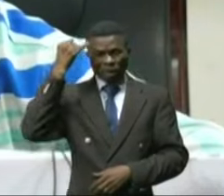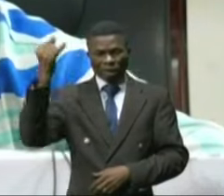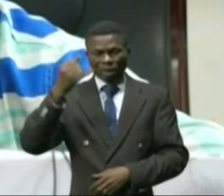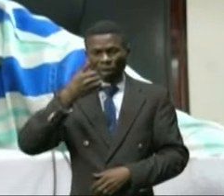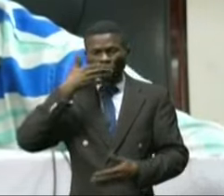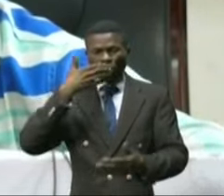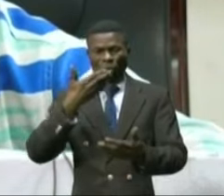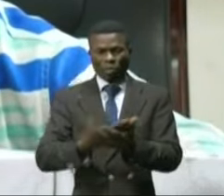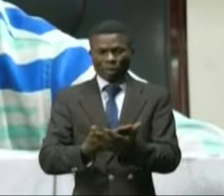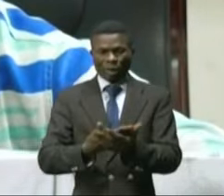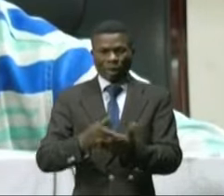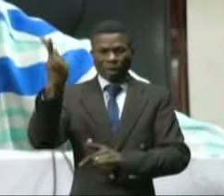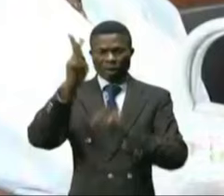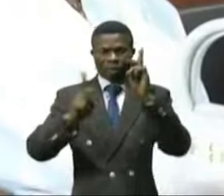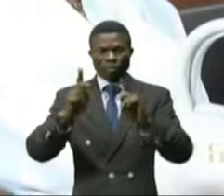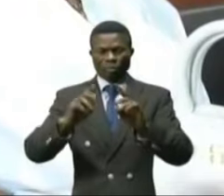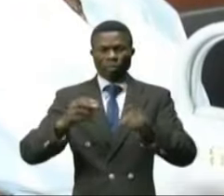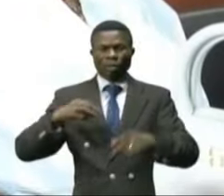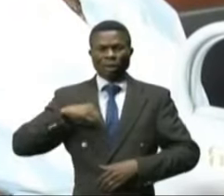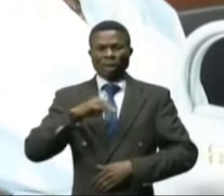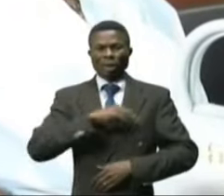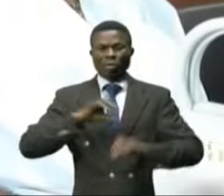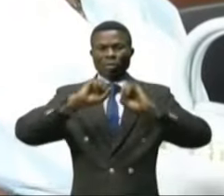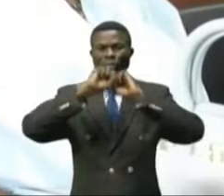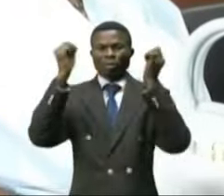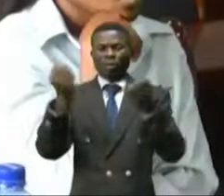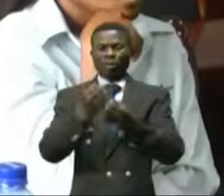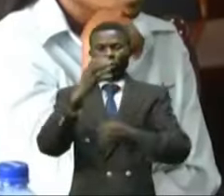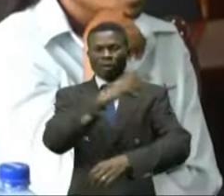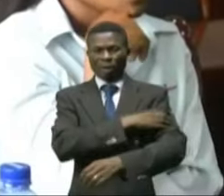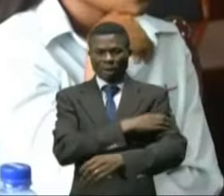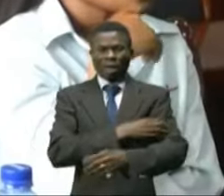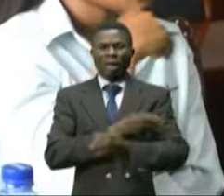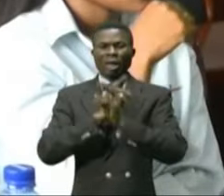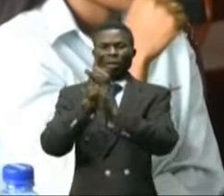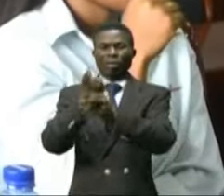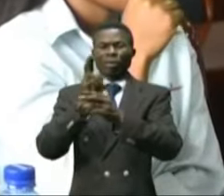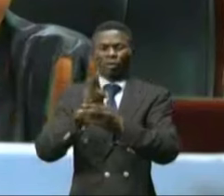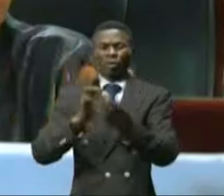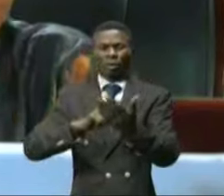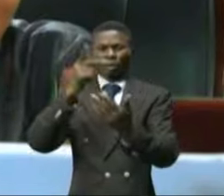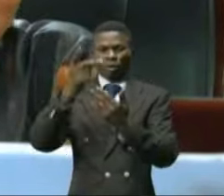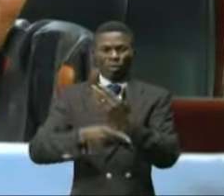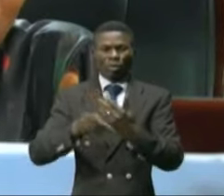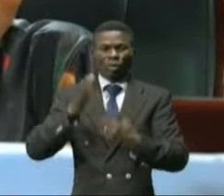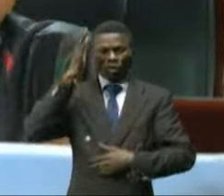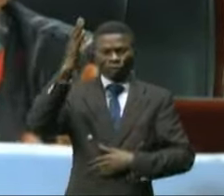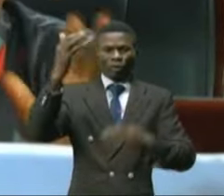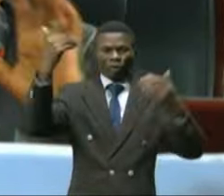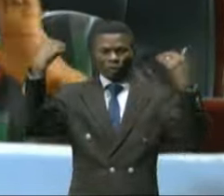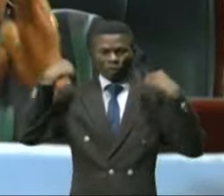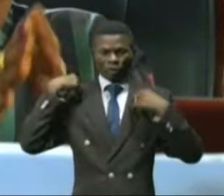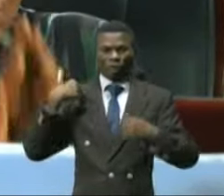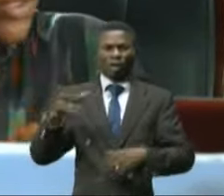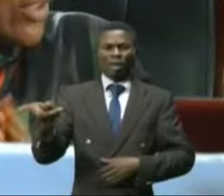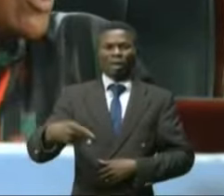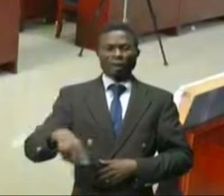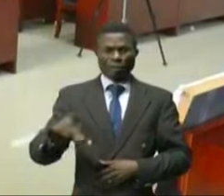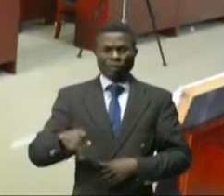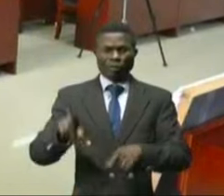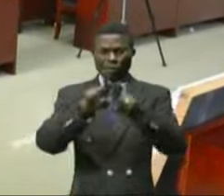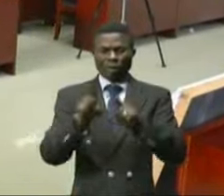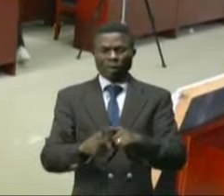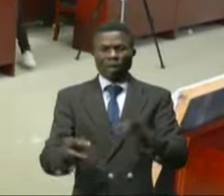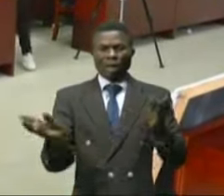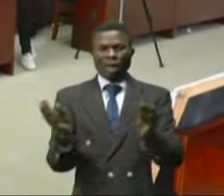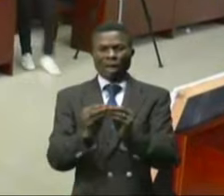citoyenne, ces membres de la société civile dressent le portrait robot de futurs animateurs de provinces et des